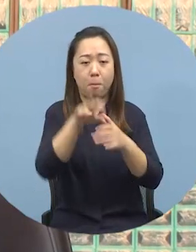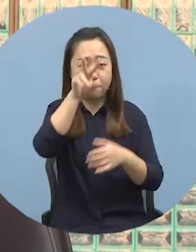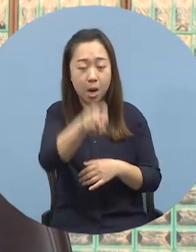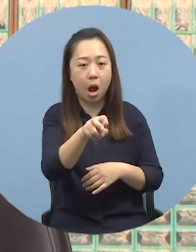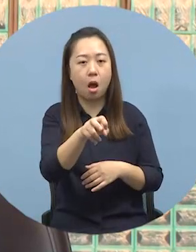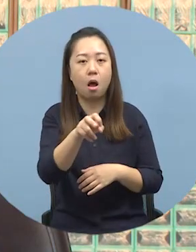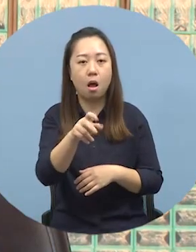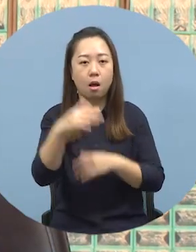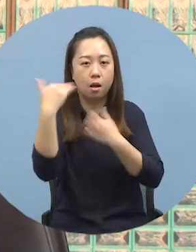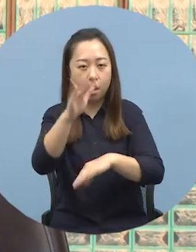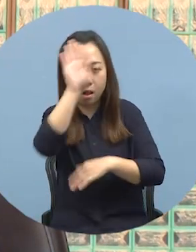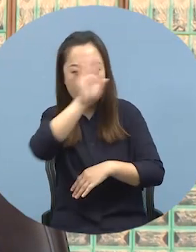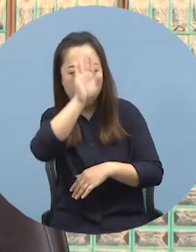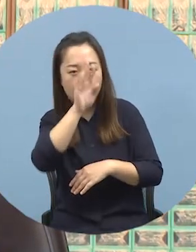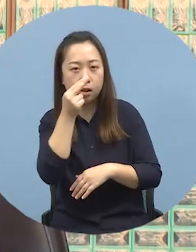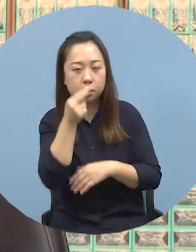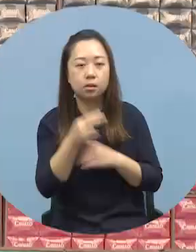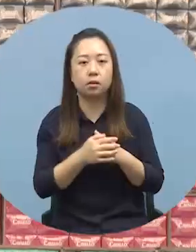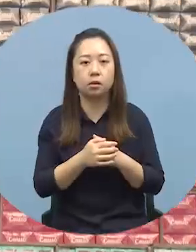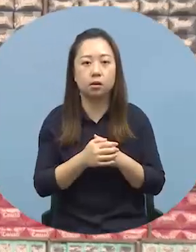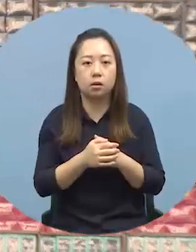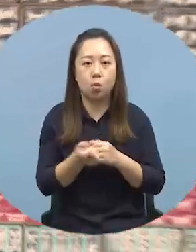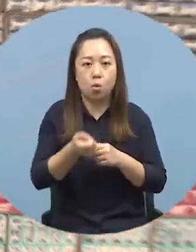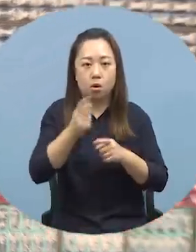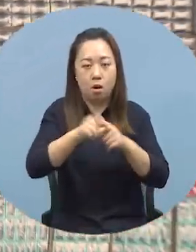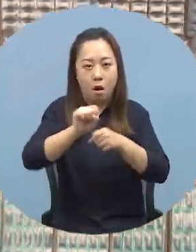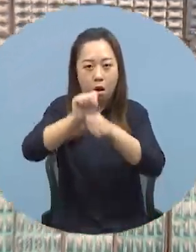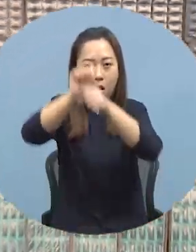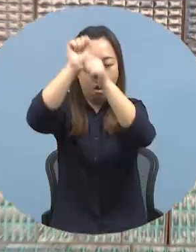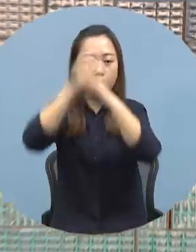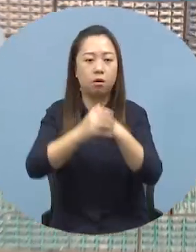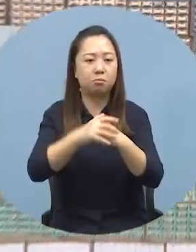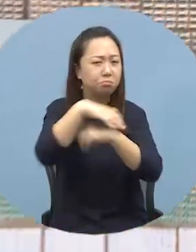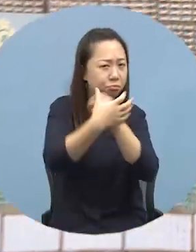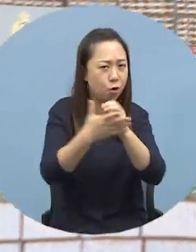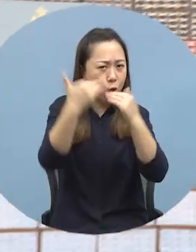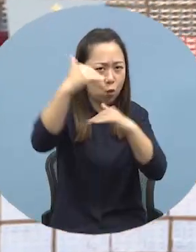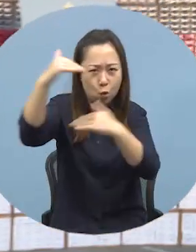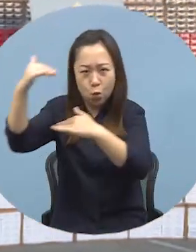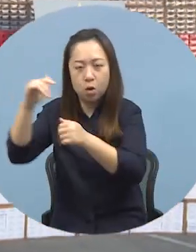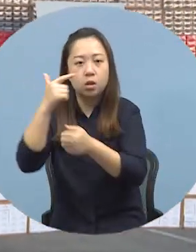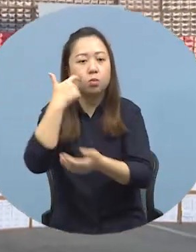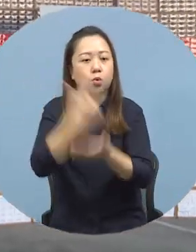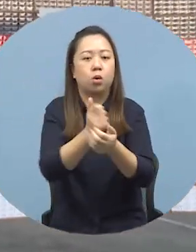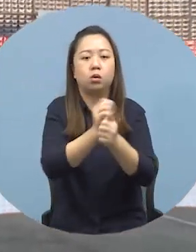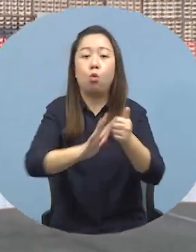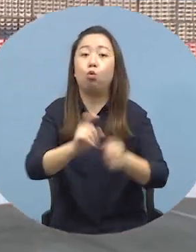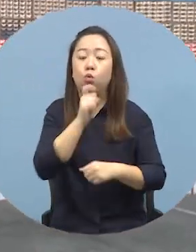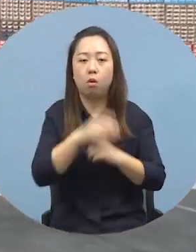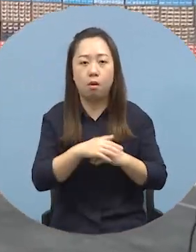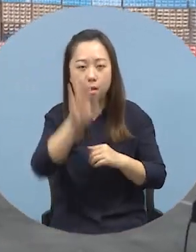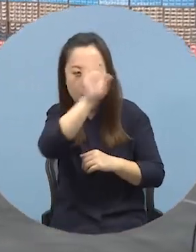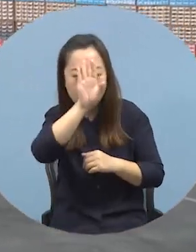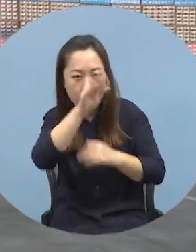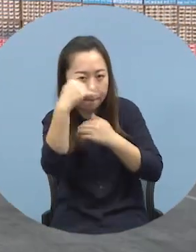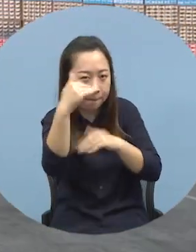私煙集團走私私煙嘅最新趨勢。我諗疫情影響之下咧，即係全球嘅物流鏈咧都受到嚴重嘅影響。咁而走